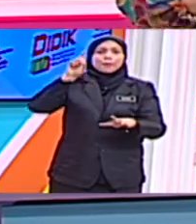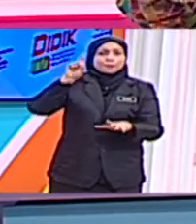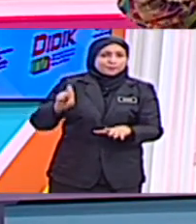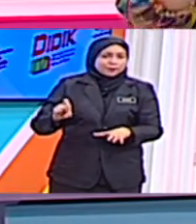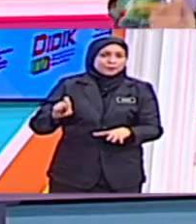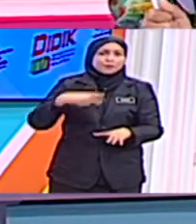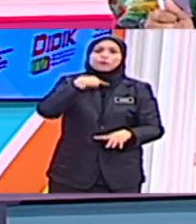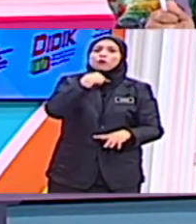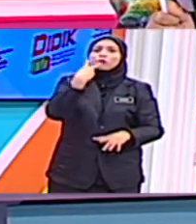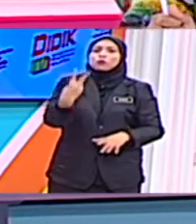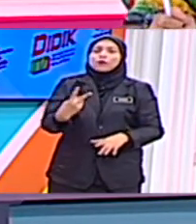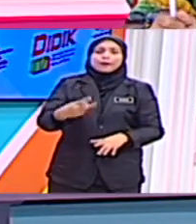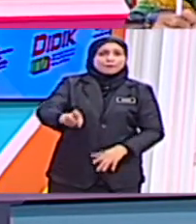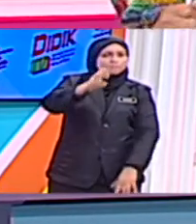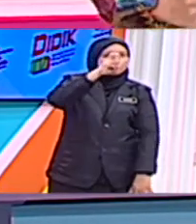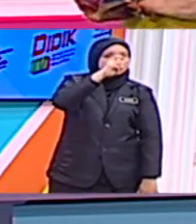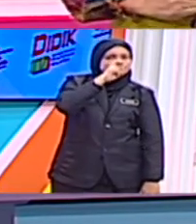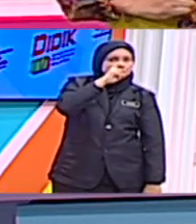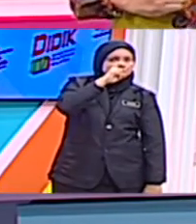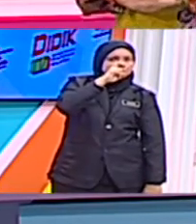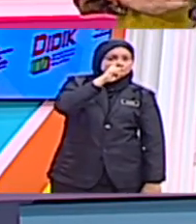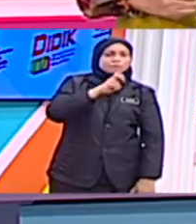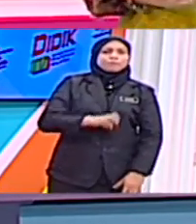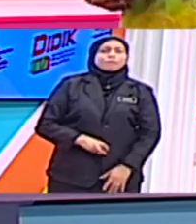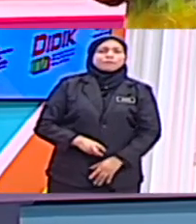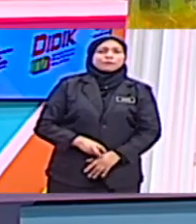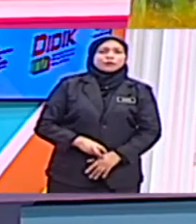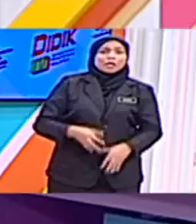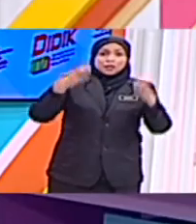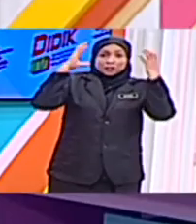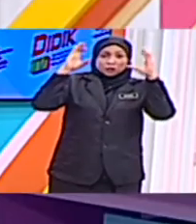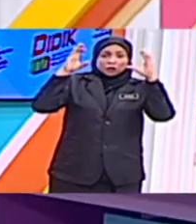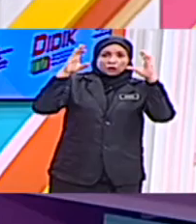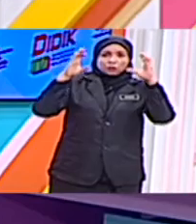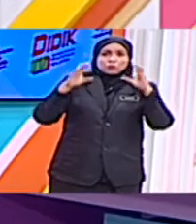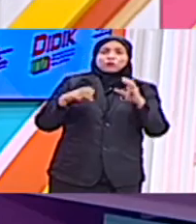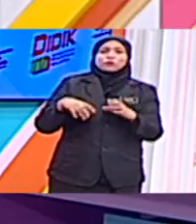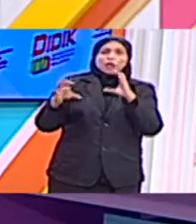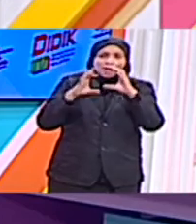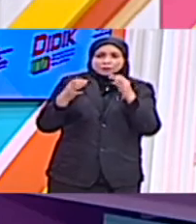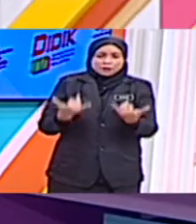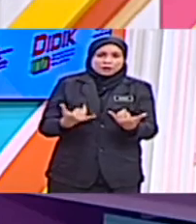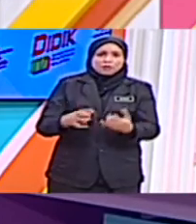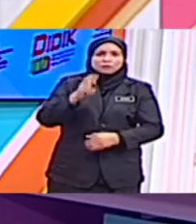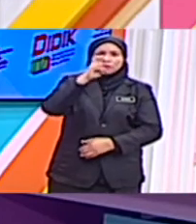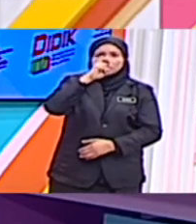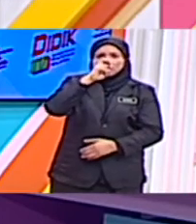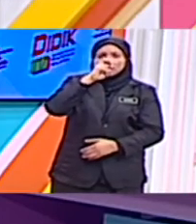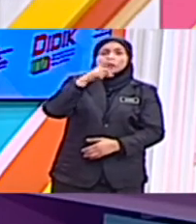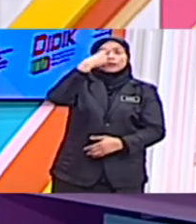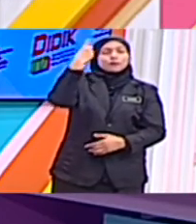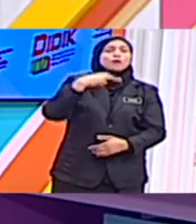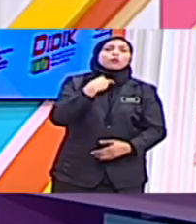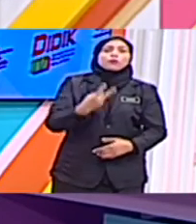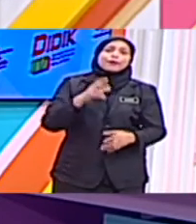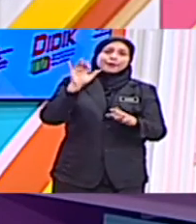nada yang tegas. Tambah cikgu tegas kan? Cikgu pun nak sebut dengan nada yang tegas. Kerana nada yang tegas